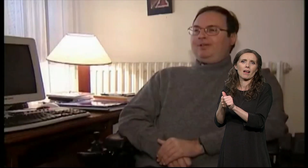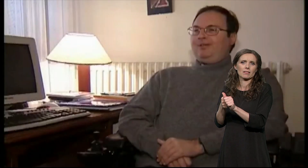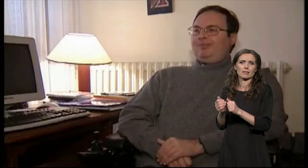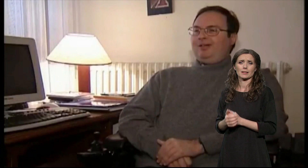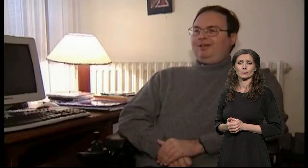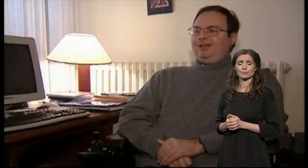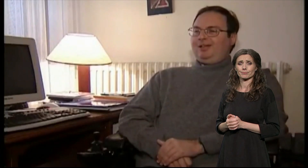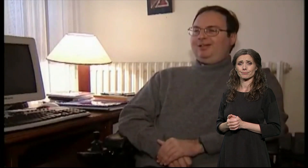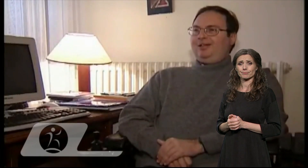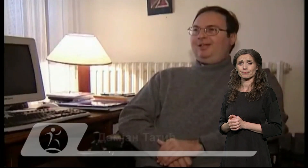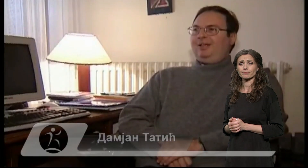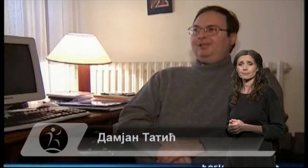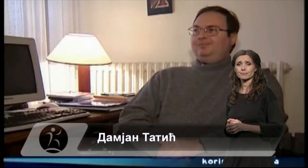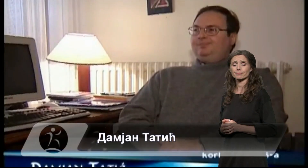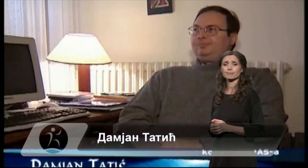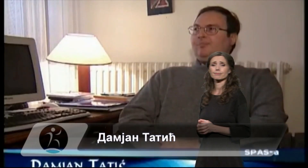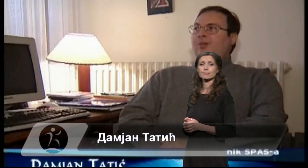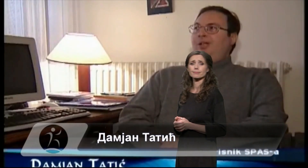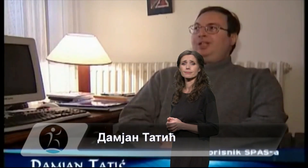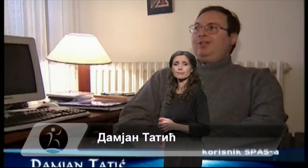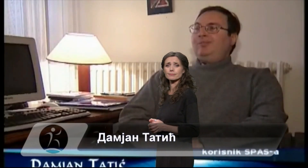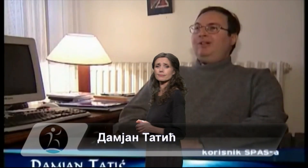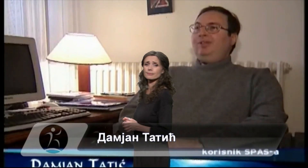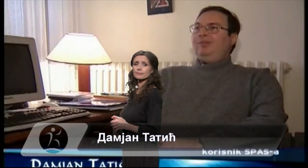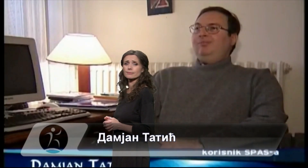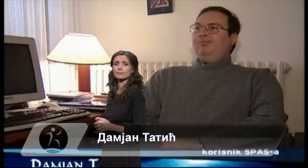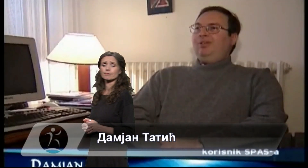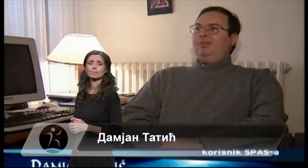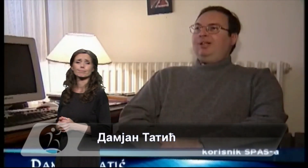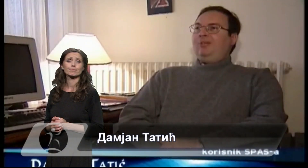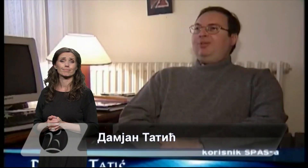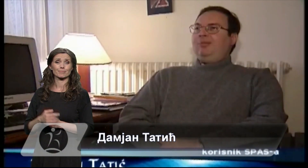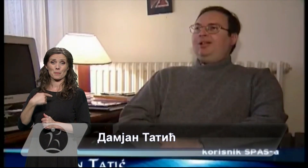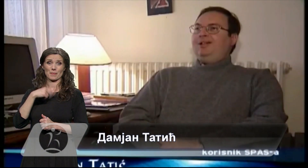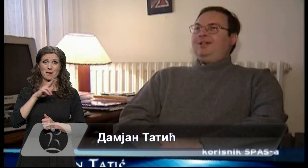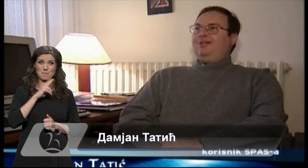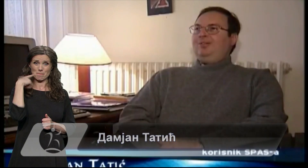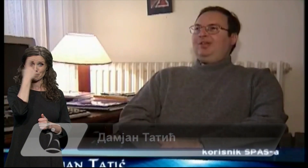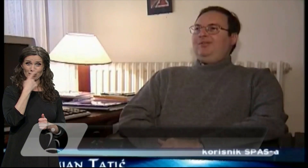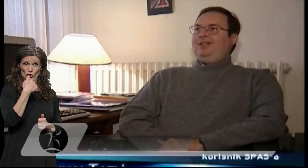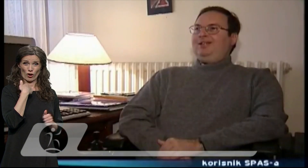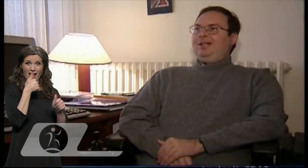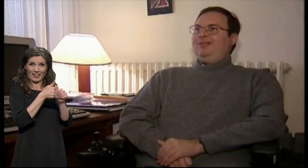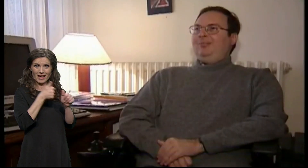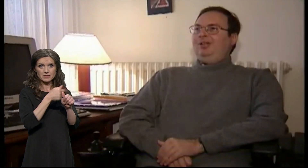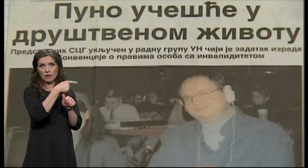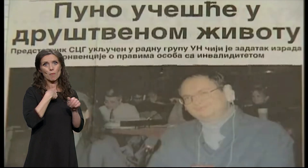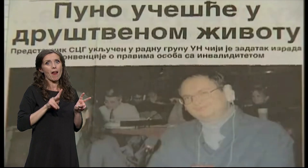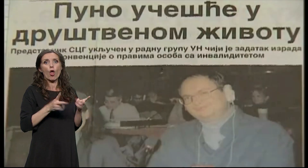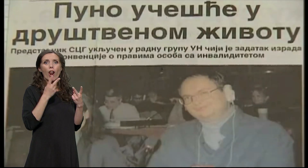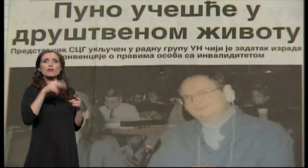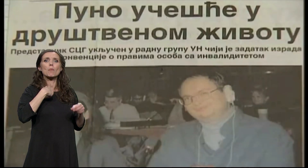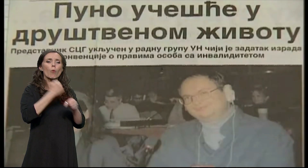Servis personalnih asistenata lakšava bavljanje mojim poslom kako u samoj organizaciji osoba sa invaliditetom,